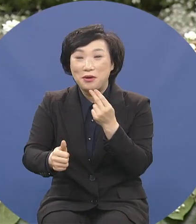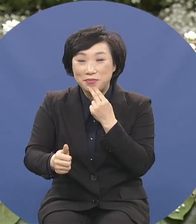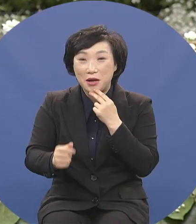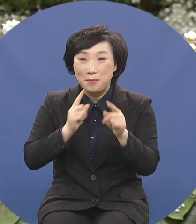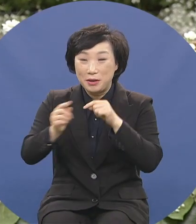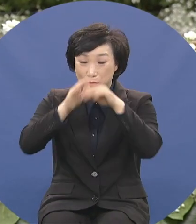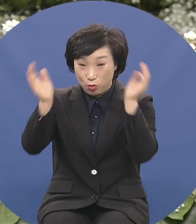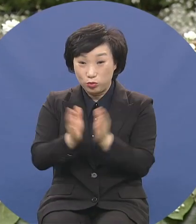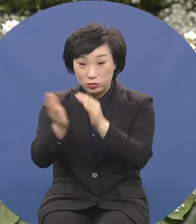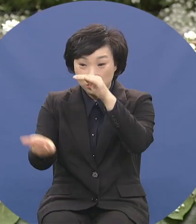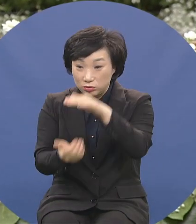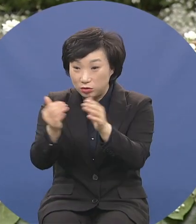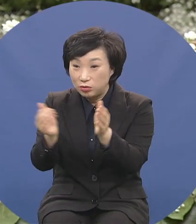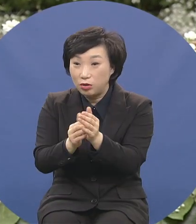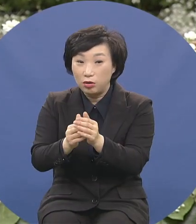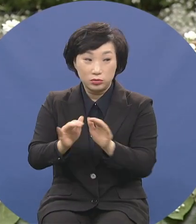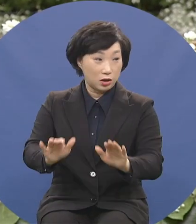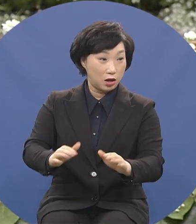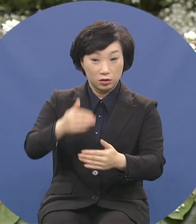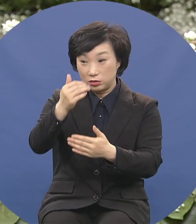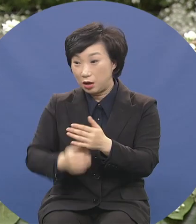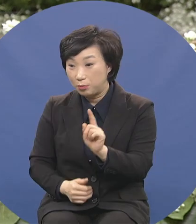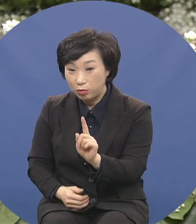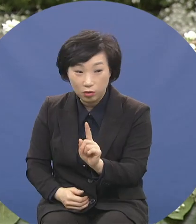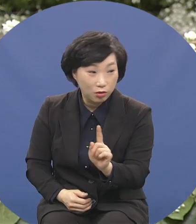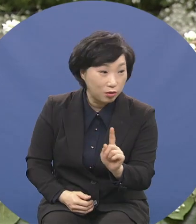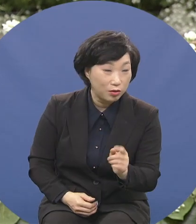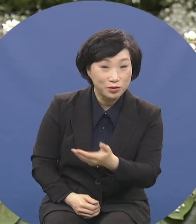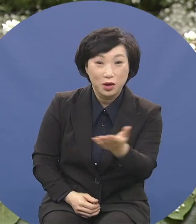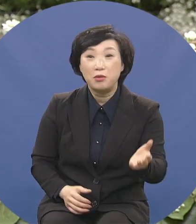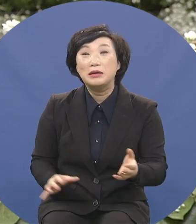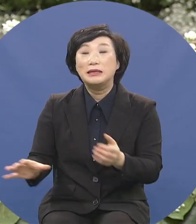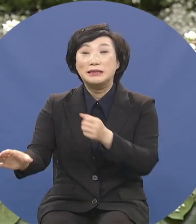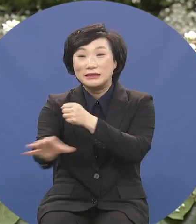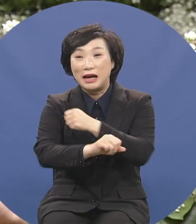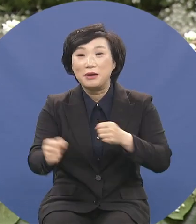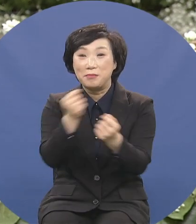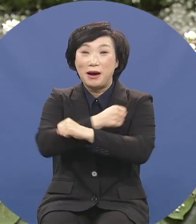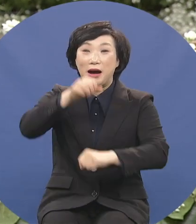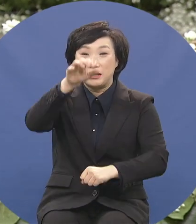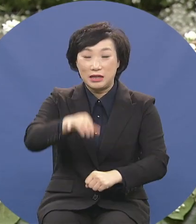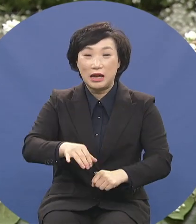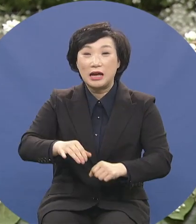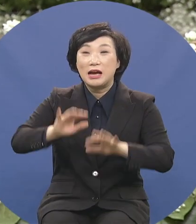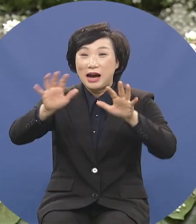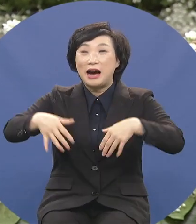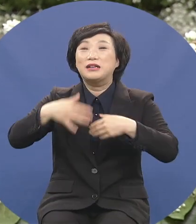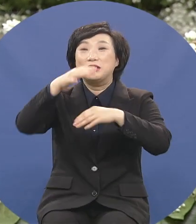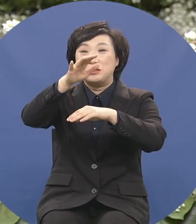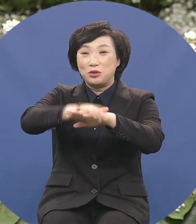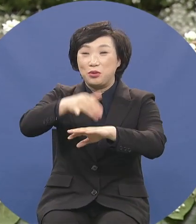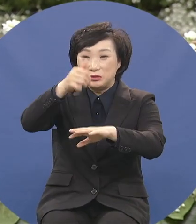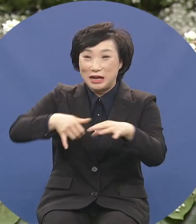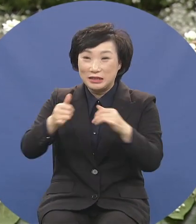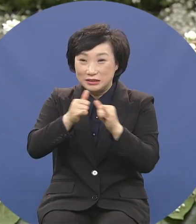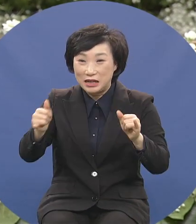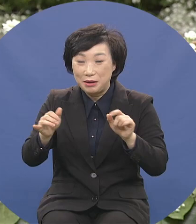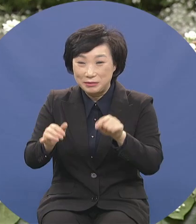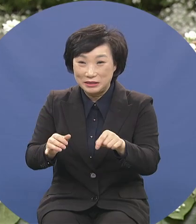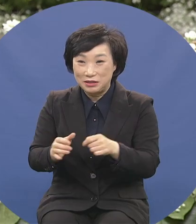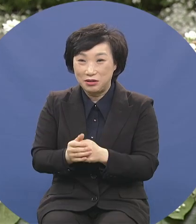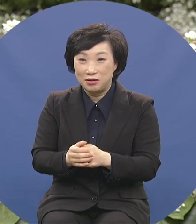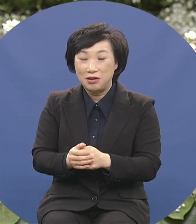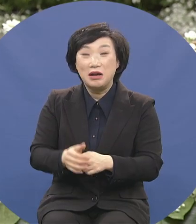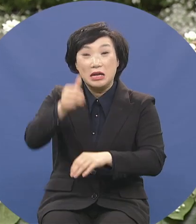이루어졌고 남은 것은 이제 타작마당에 가을 농장에